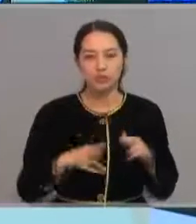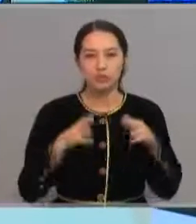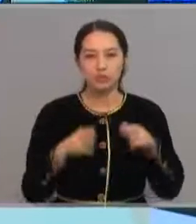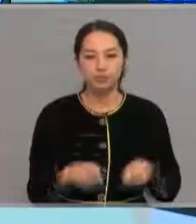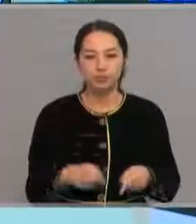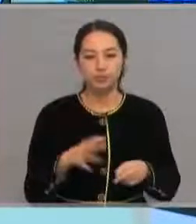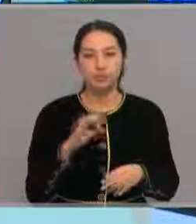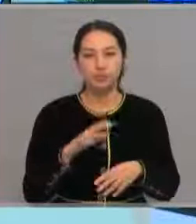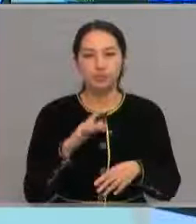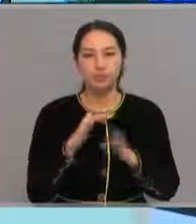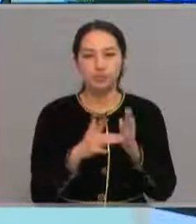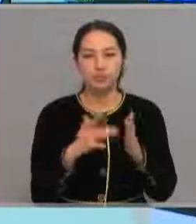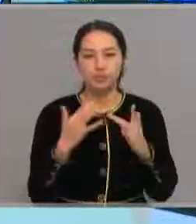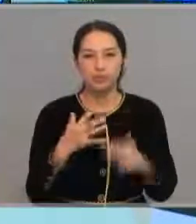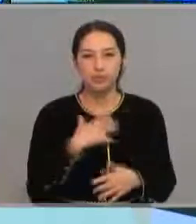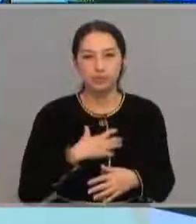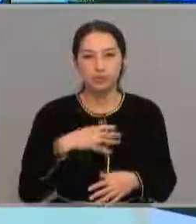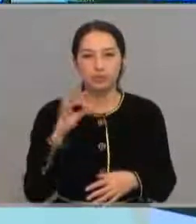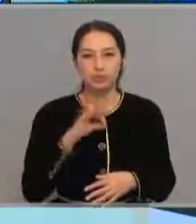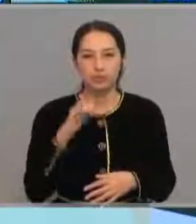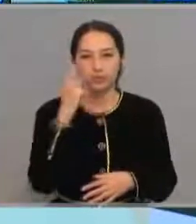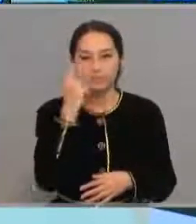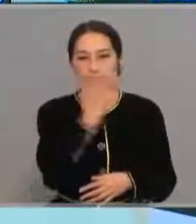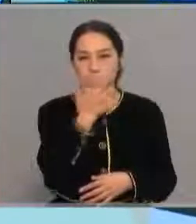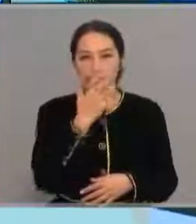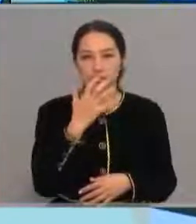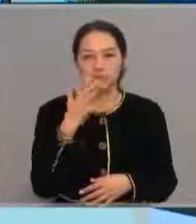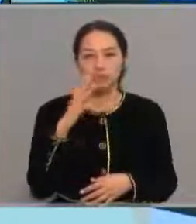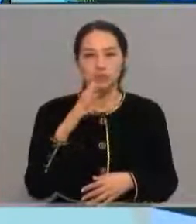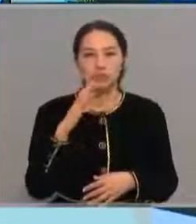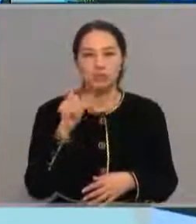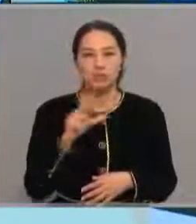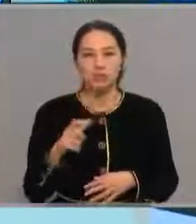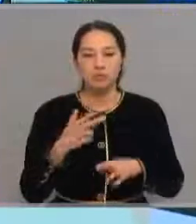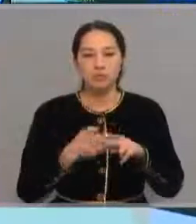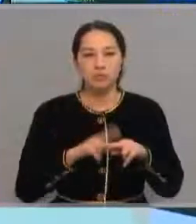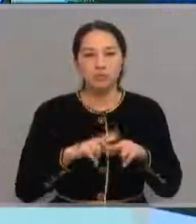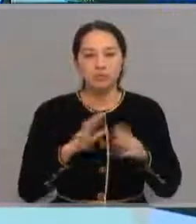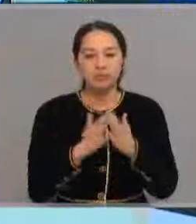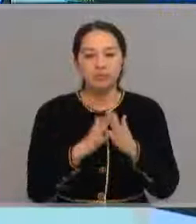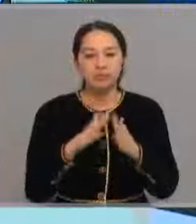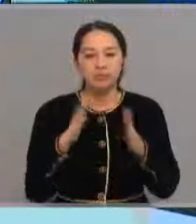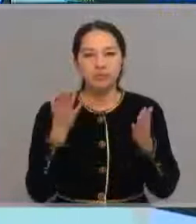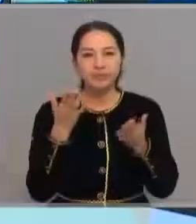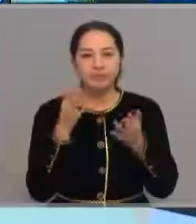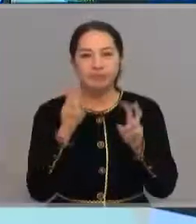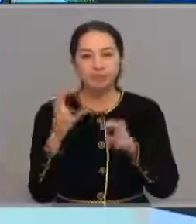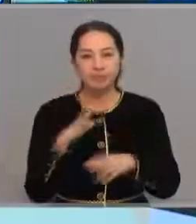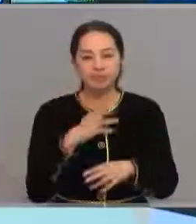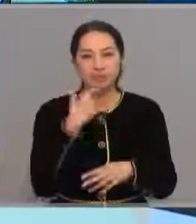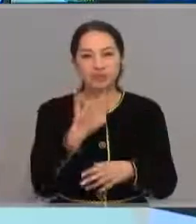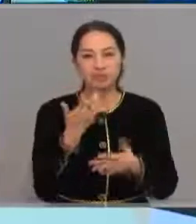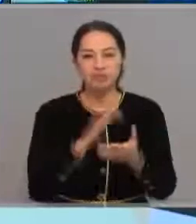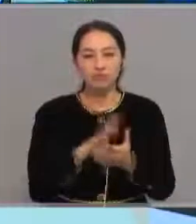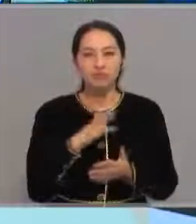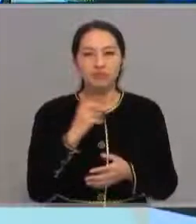келді. Халық қалаулары алдымен қаламыздағы көзі көрмейтін және әлсіз көретін азаматтарға арналған кітапхананың жұмысымен танысты. Сондай-ақ басқа